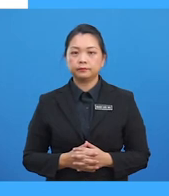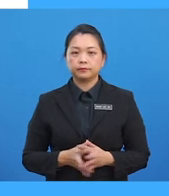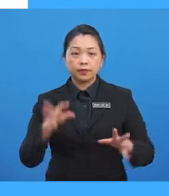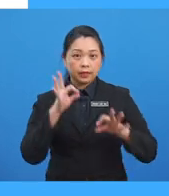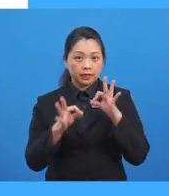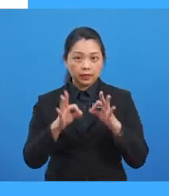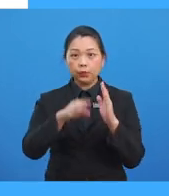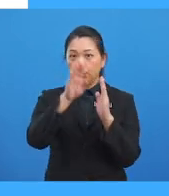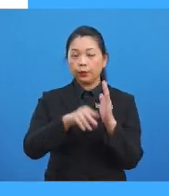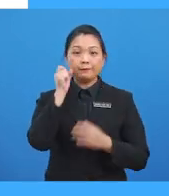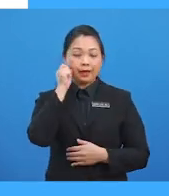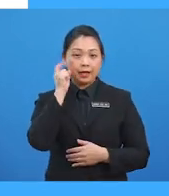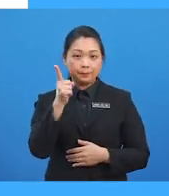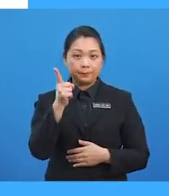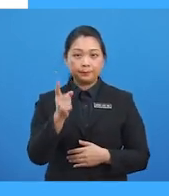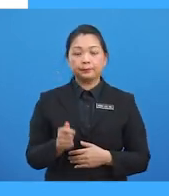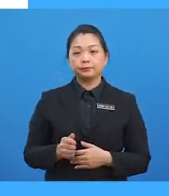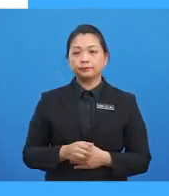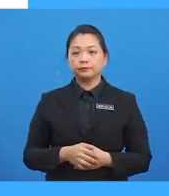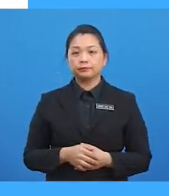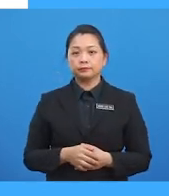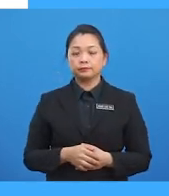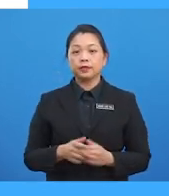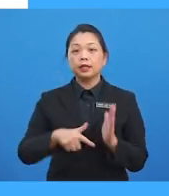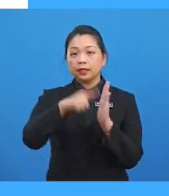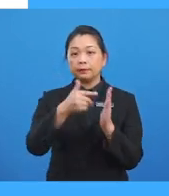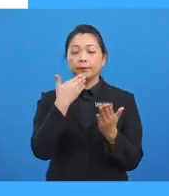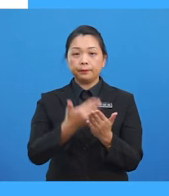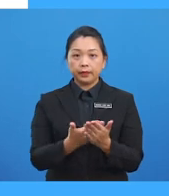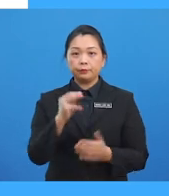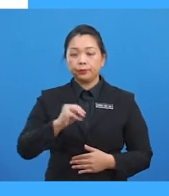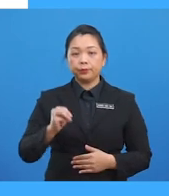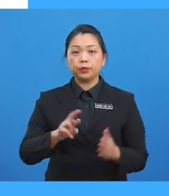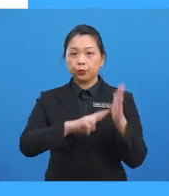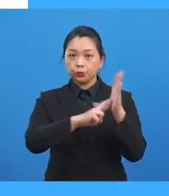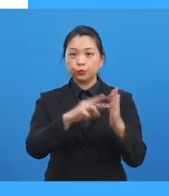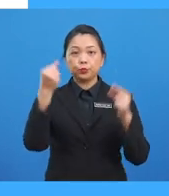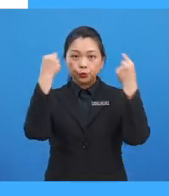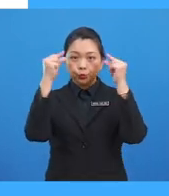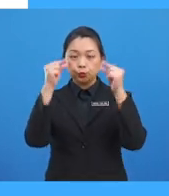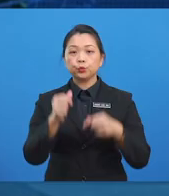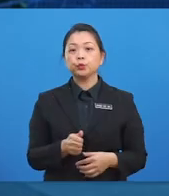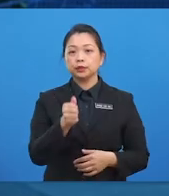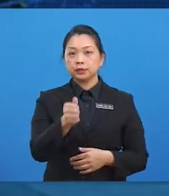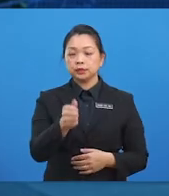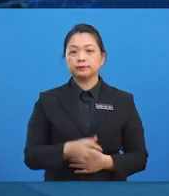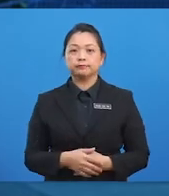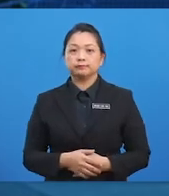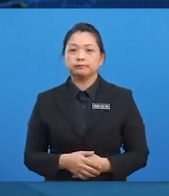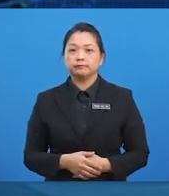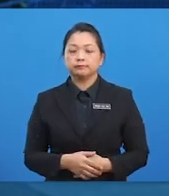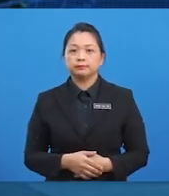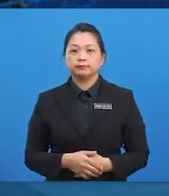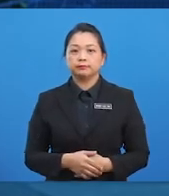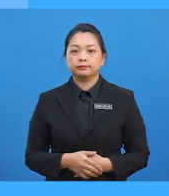memahami prosedur ini, maka ada lebih baiknya murid-murid rujuk kepada guru-guru masing-masing. Mari kita lihat